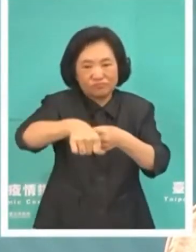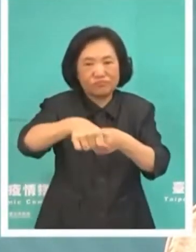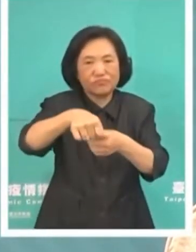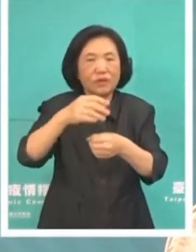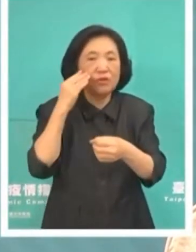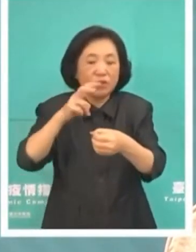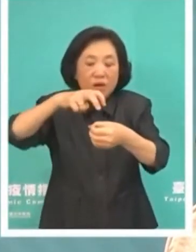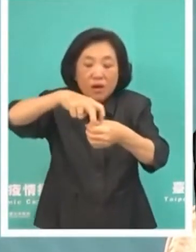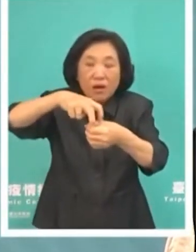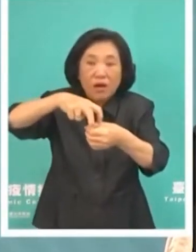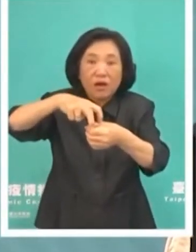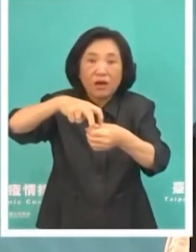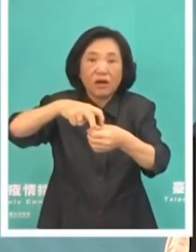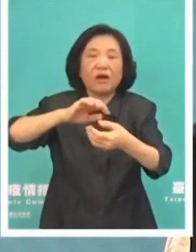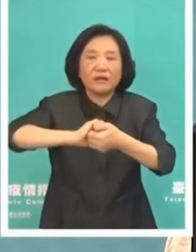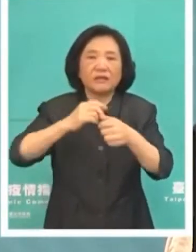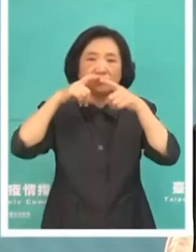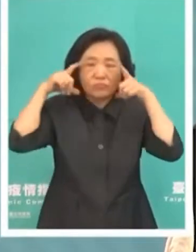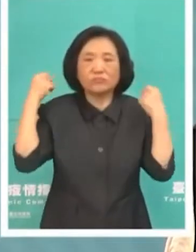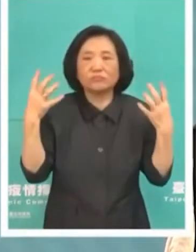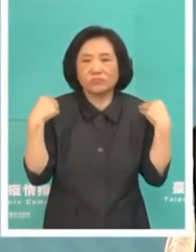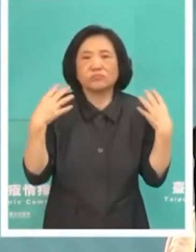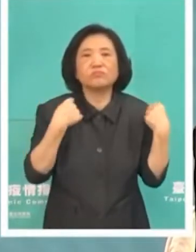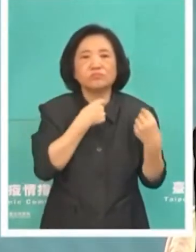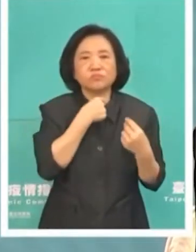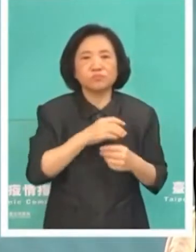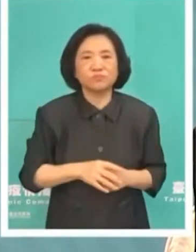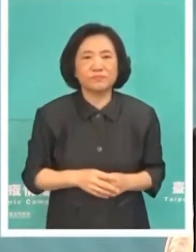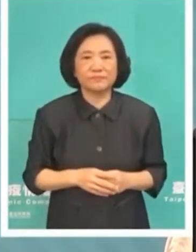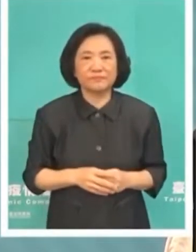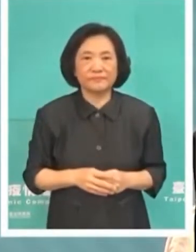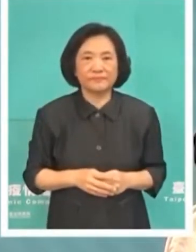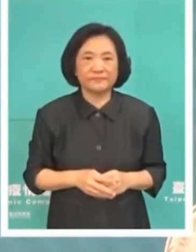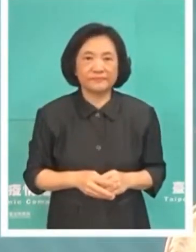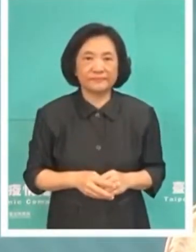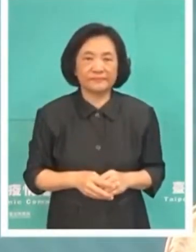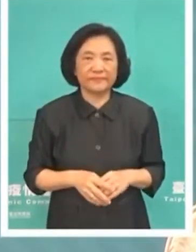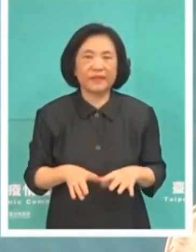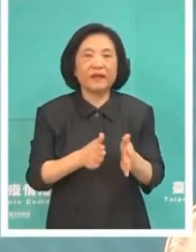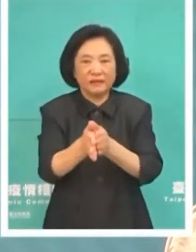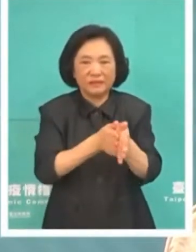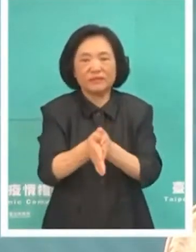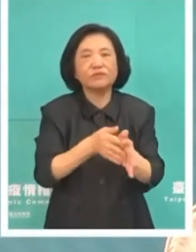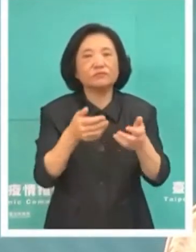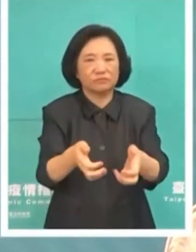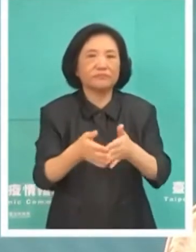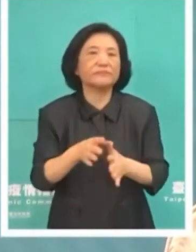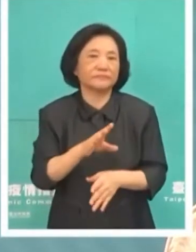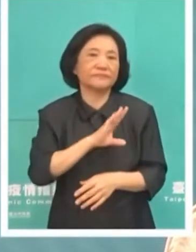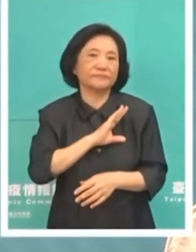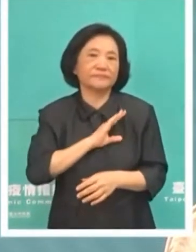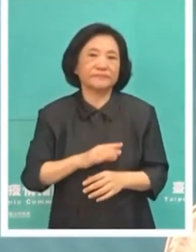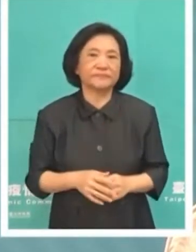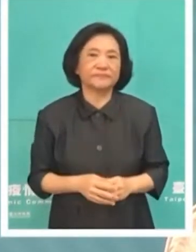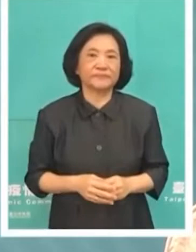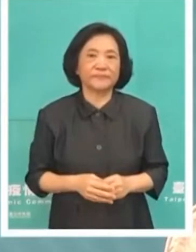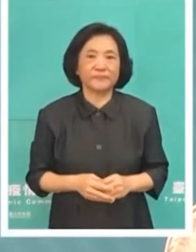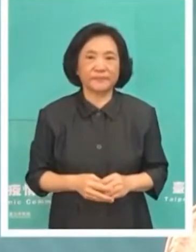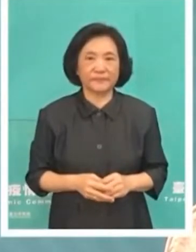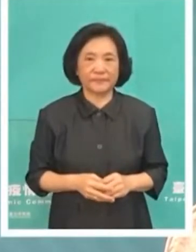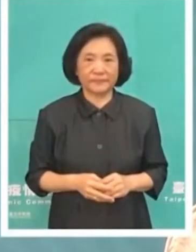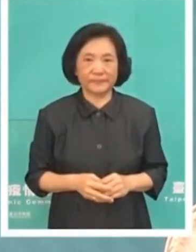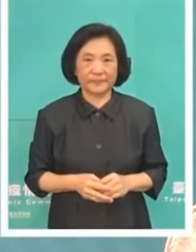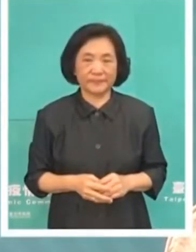如果是蹲式的，你知道，哦，那更要把口罩戴好，哦，啊，不管怎么样，洗手还是很重要。啊，不过也因为这样，你知